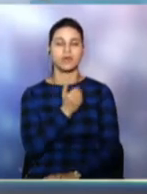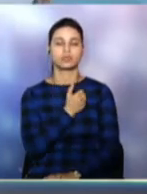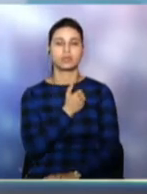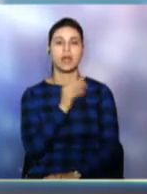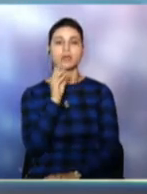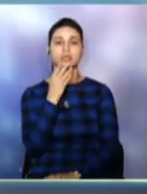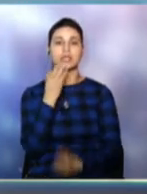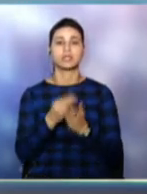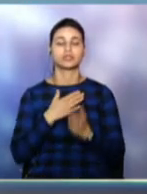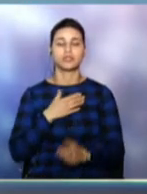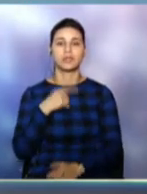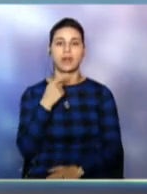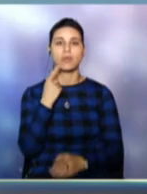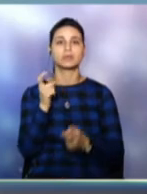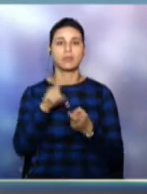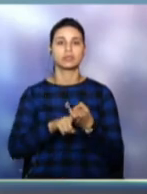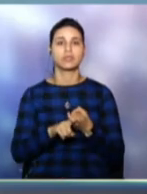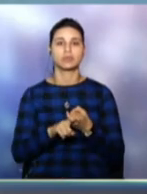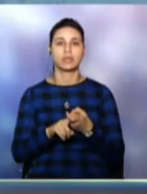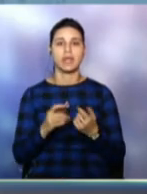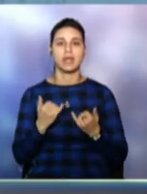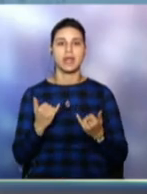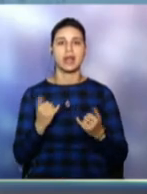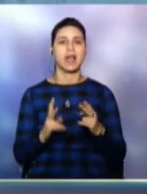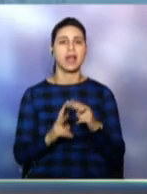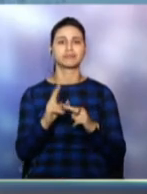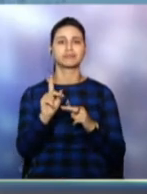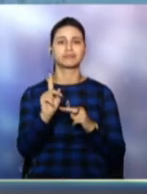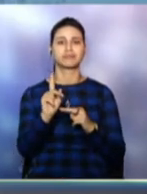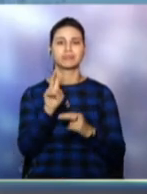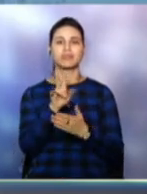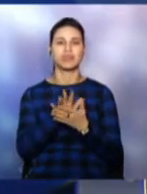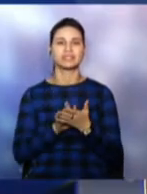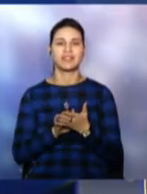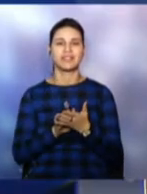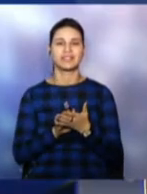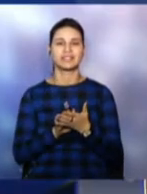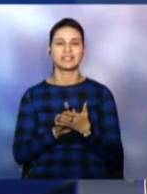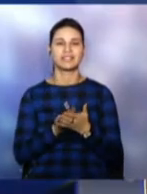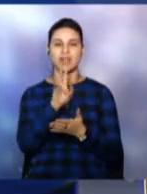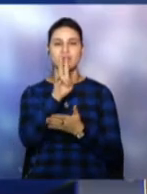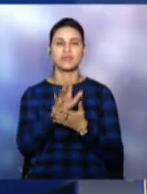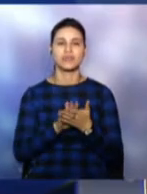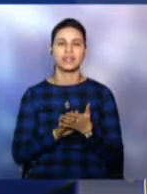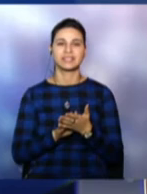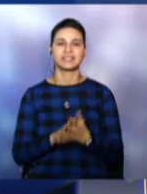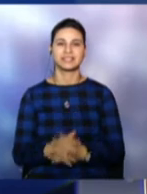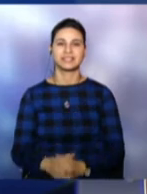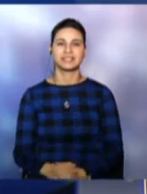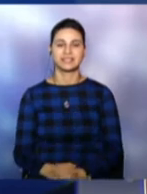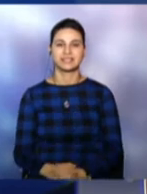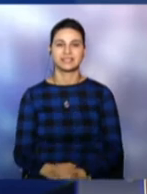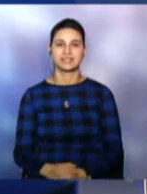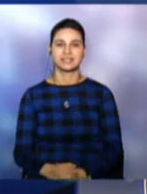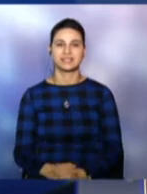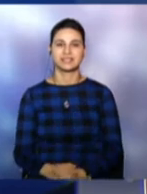ვლაპარაკობთ დამოკიდებულებას, ახლა დამოკიდებულებას და ახლა გაგვჭრიან ბოდიში. კი ბატონო, უნდა პაუზა გავაკეთოთ პატარა,